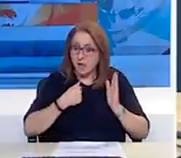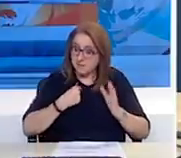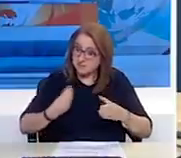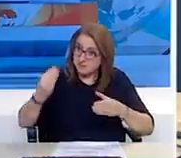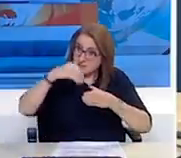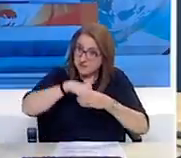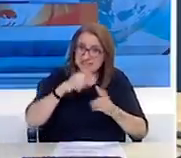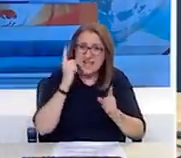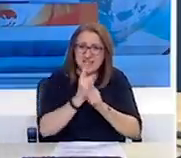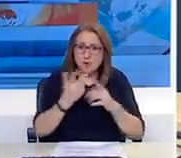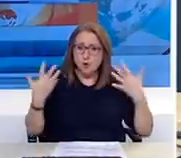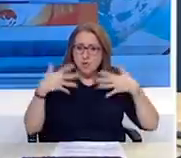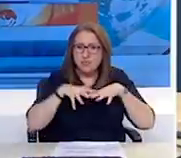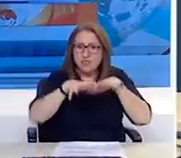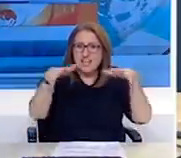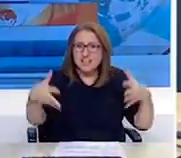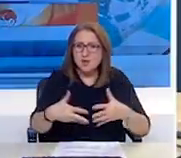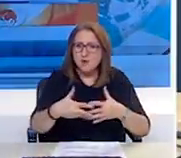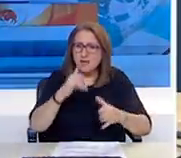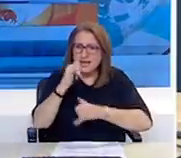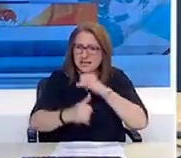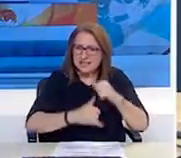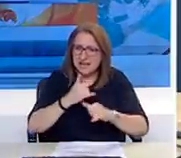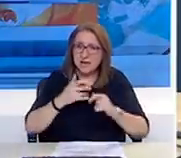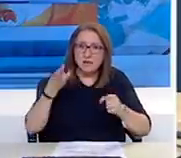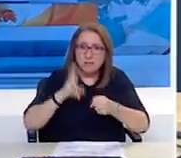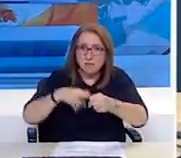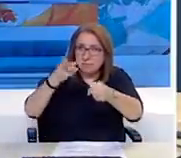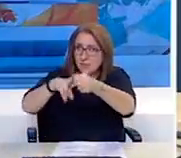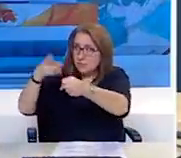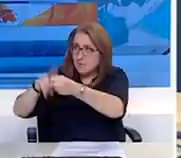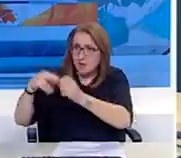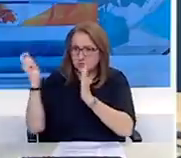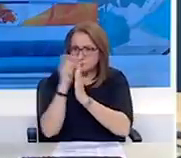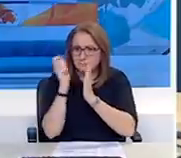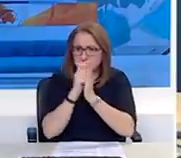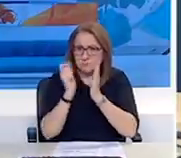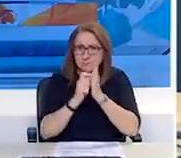είναι πολύ ισχυροί δείκτες της παρακολούθησης επιδημίας σε μια χώρα. Αν δει κανείς